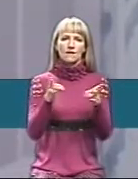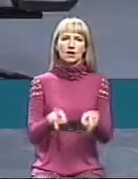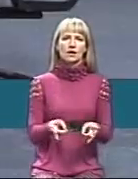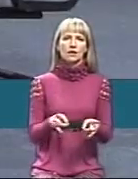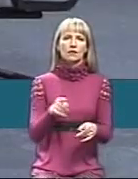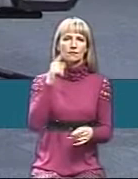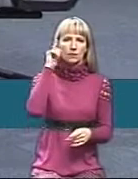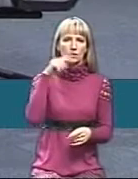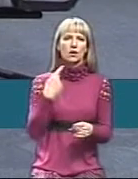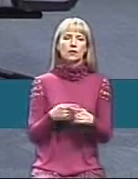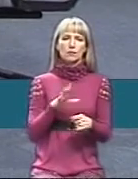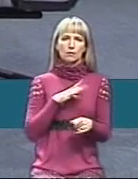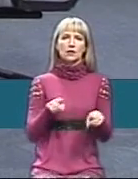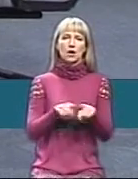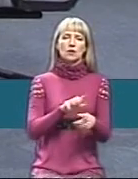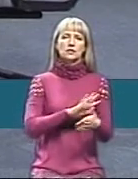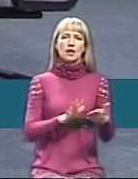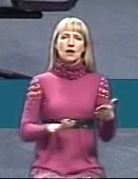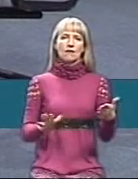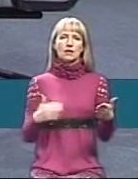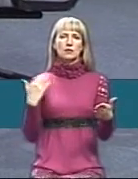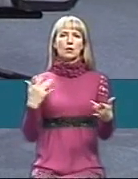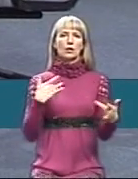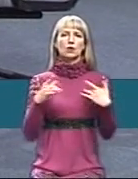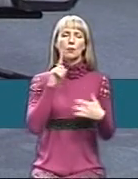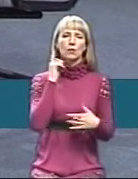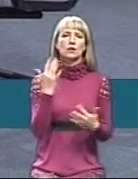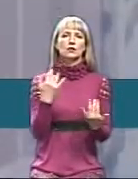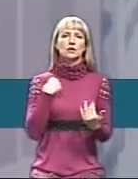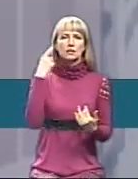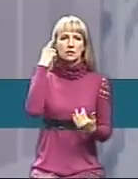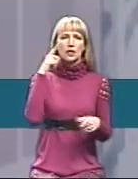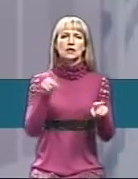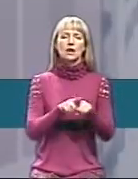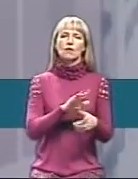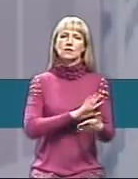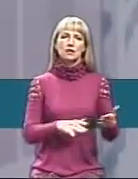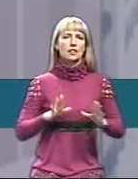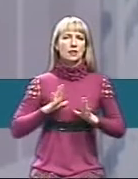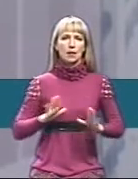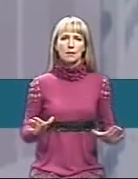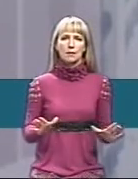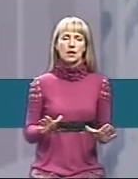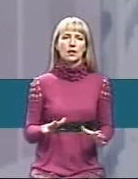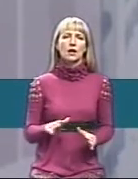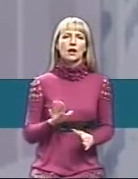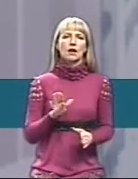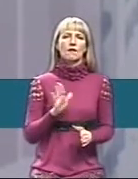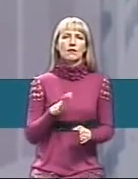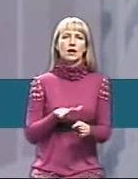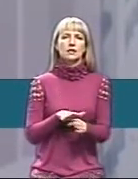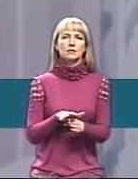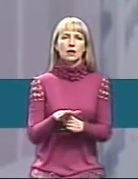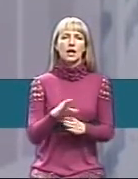чи відомо вам, чи було таке звернення з боку театру молоді? Насколько мне известно, такого обращения не было. Во всяком случае, в исполнительный комитет, в